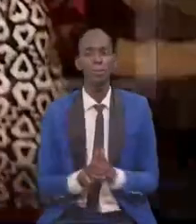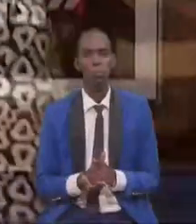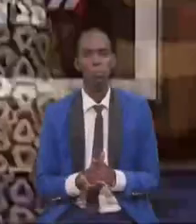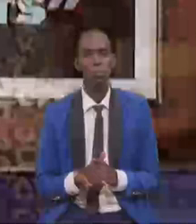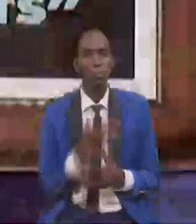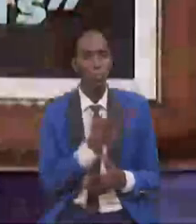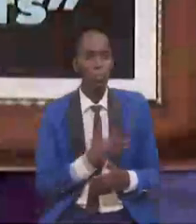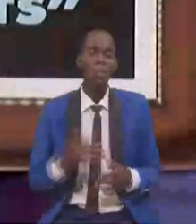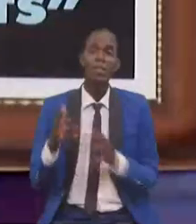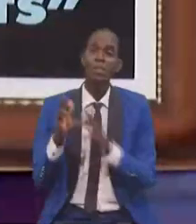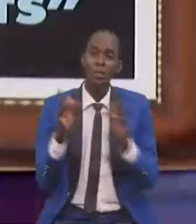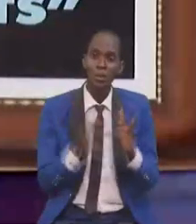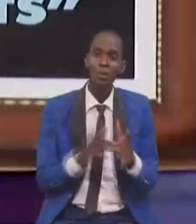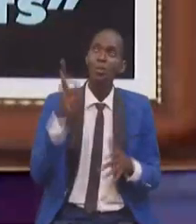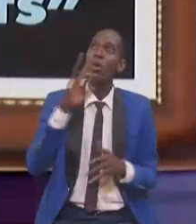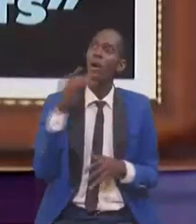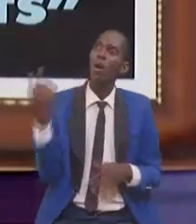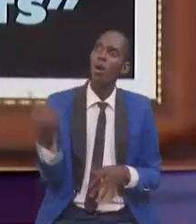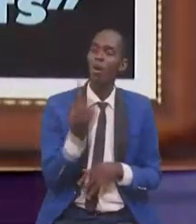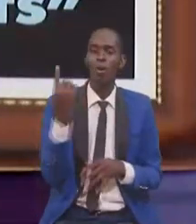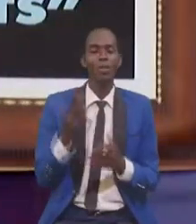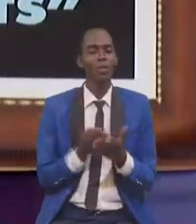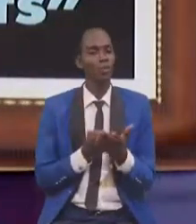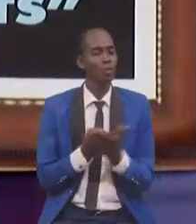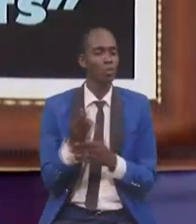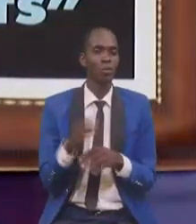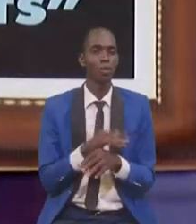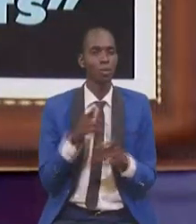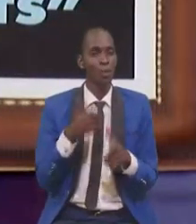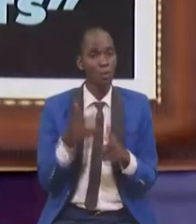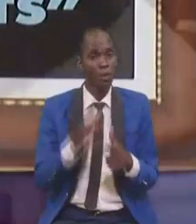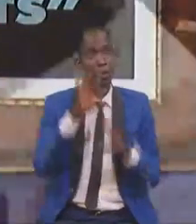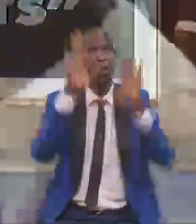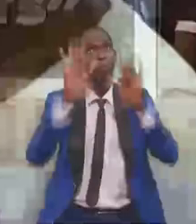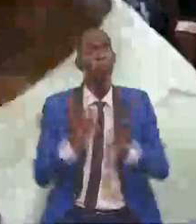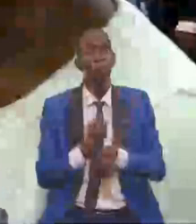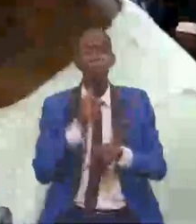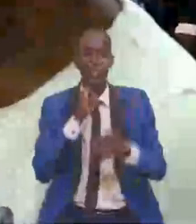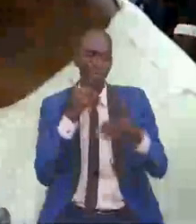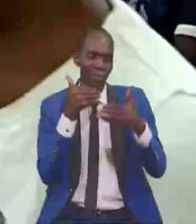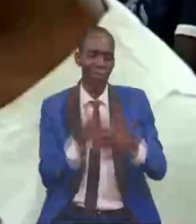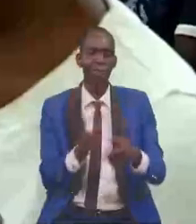Et Jésus est toujours véridique. Vous n'êtes pas loin de votre miracle.